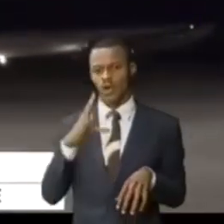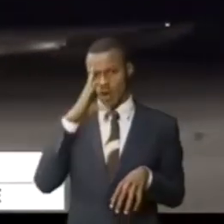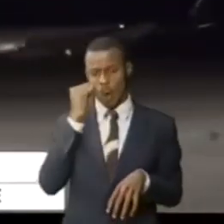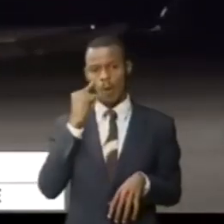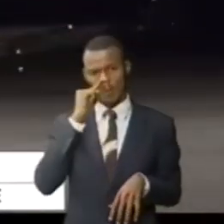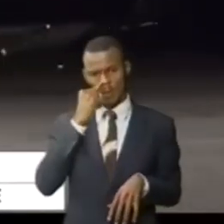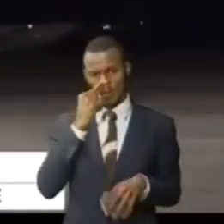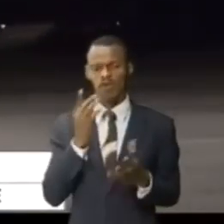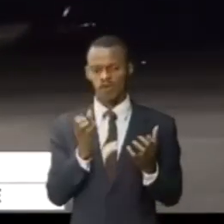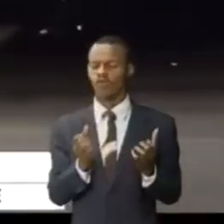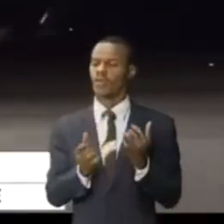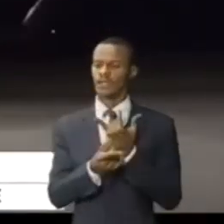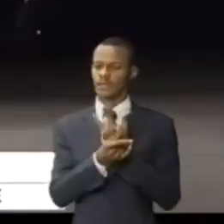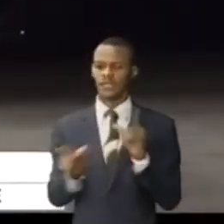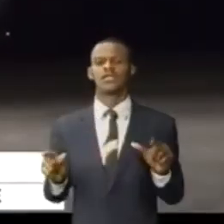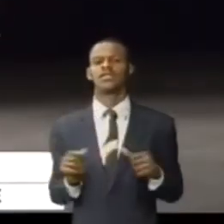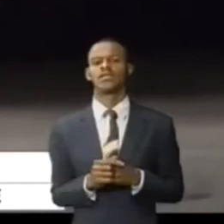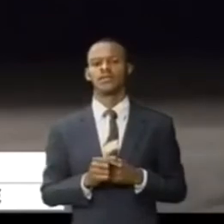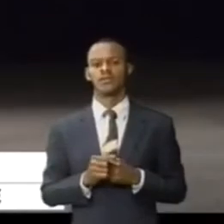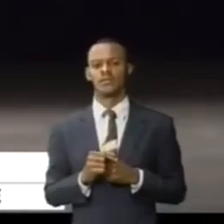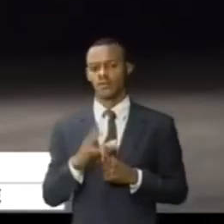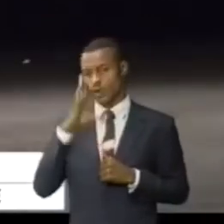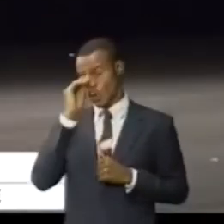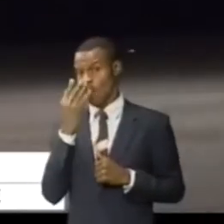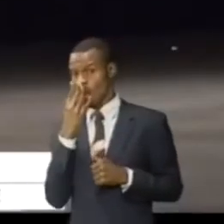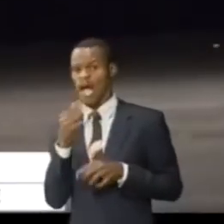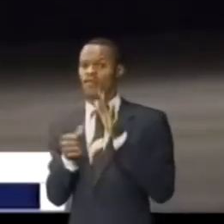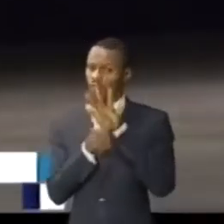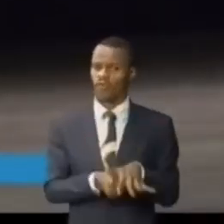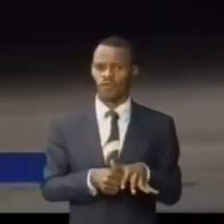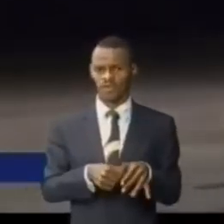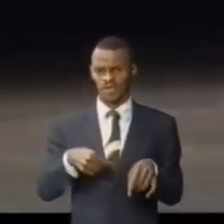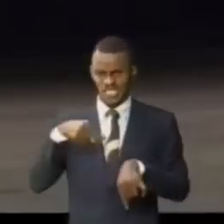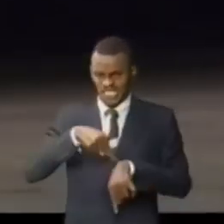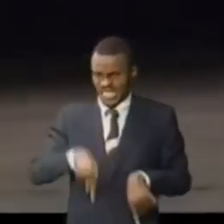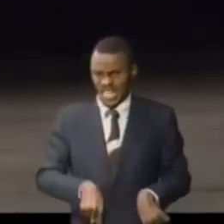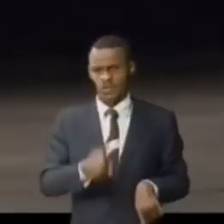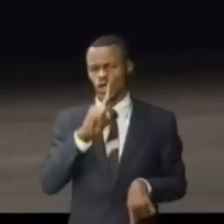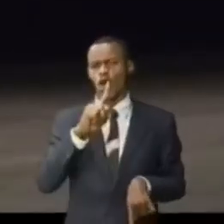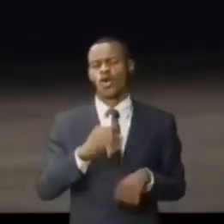On ne peut pas faire l'apologie du colonialisme en plein XXIe siècle.